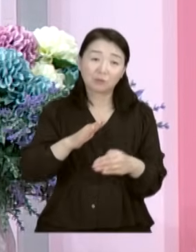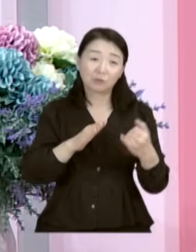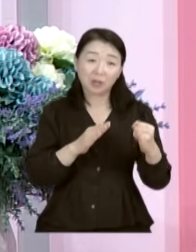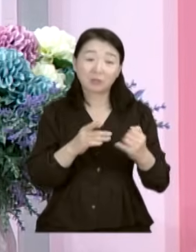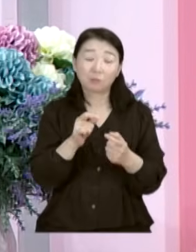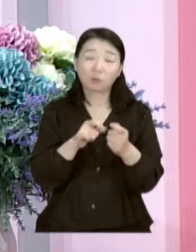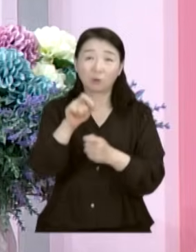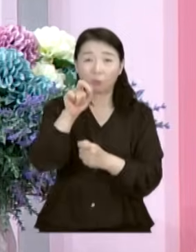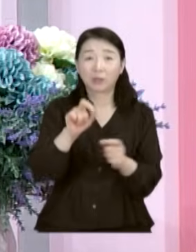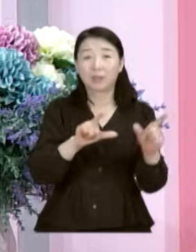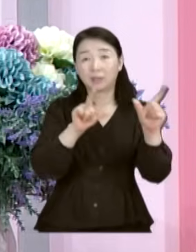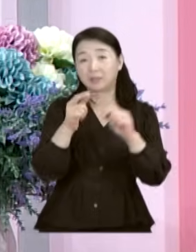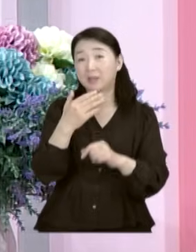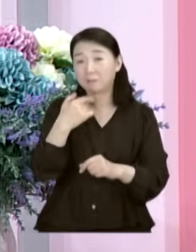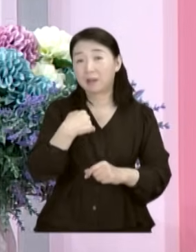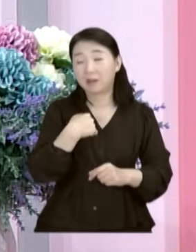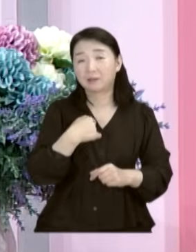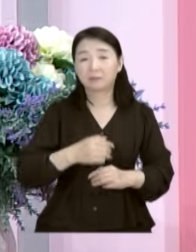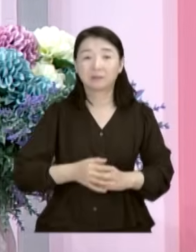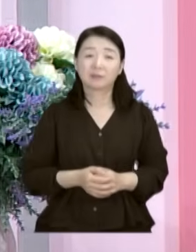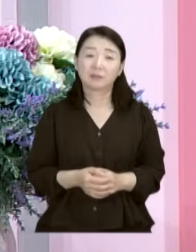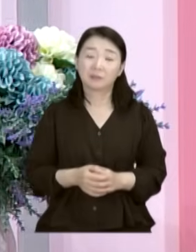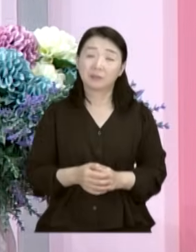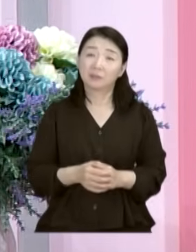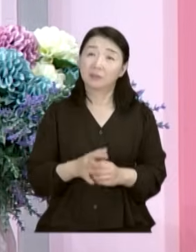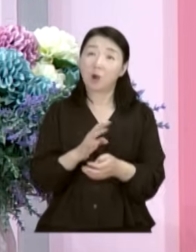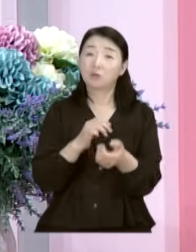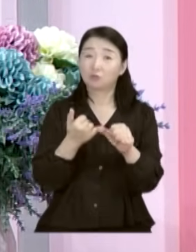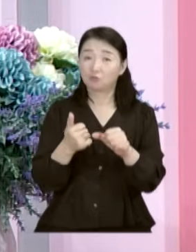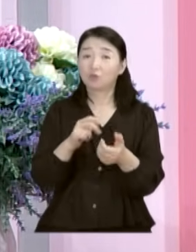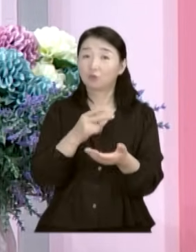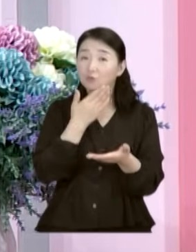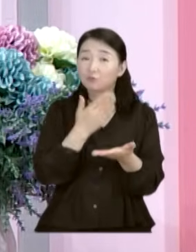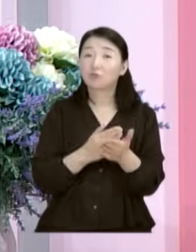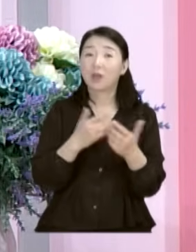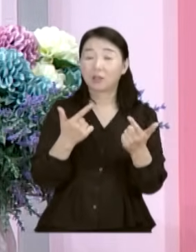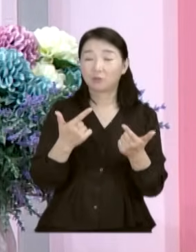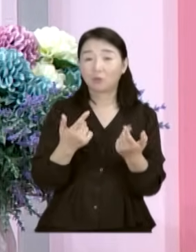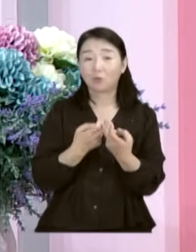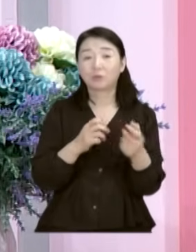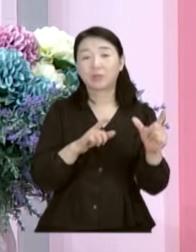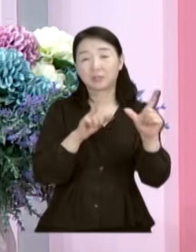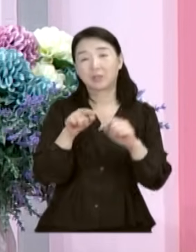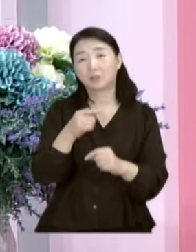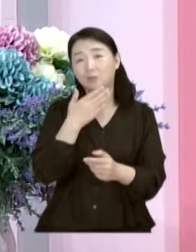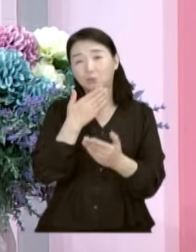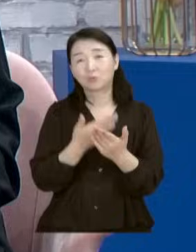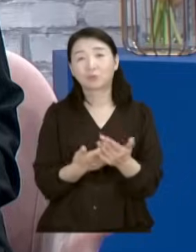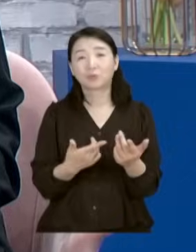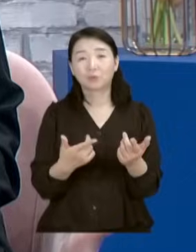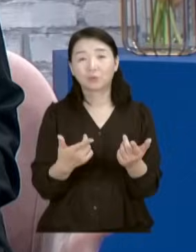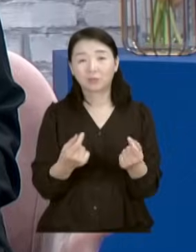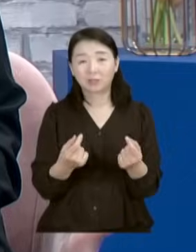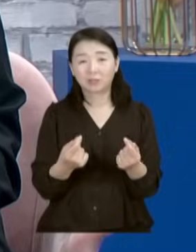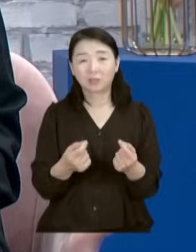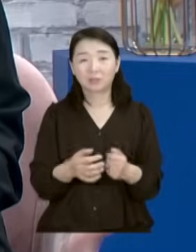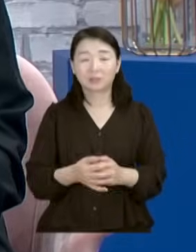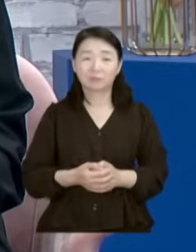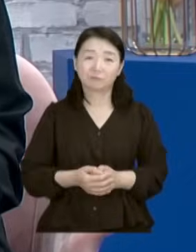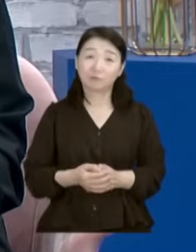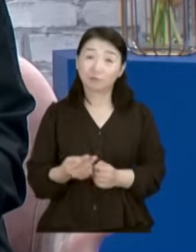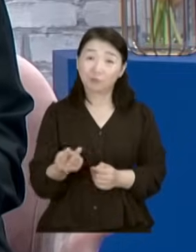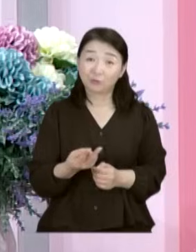더 제 아내보다 더 오래 살 수도 있는데 언제 죽느냐가 중요한게 아니라 어떻게 사느냐가 중요하겠다